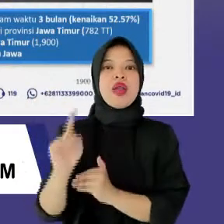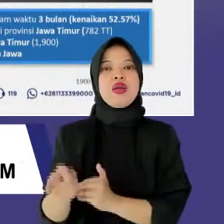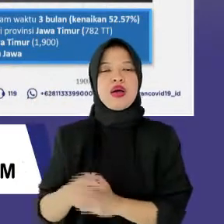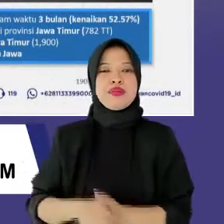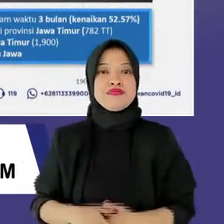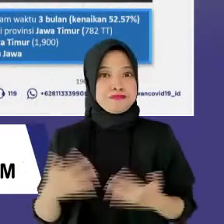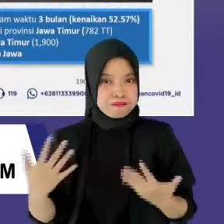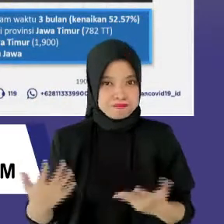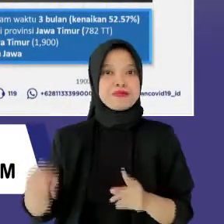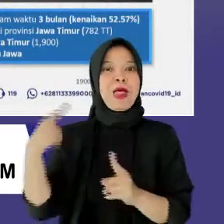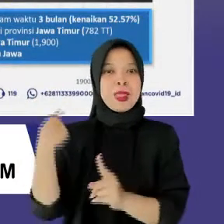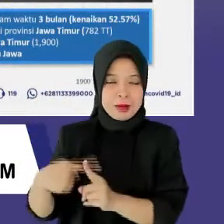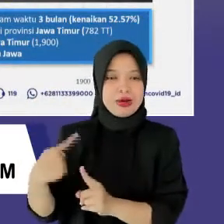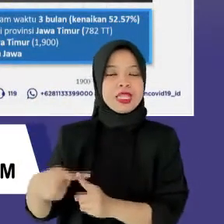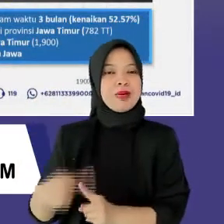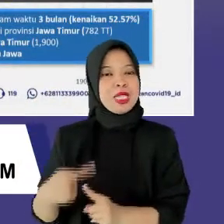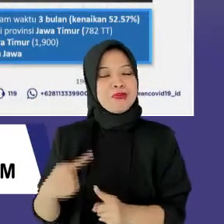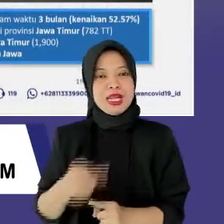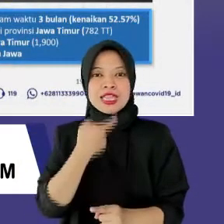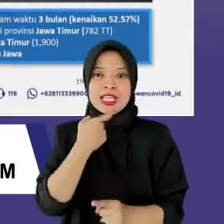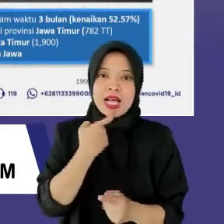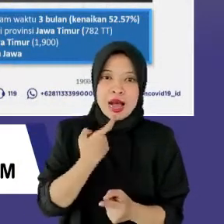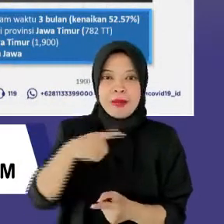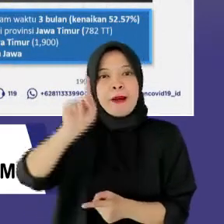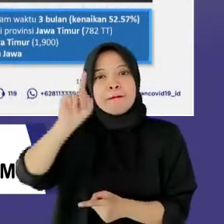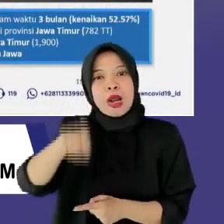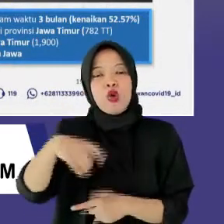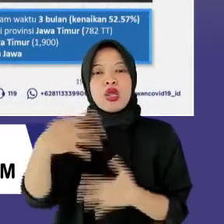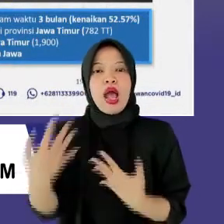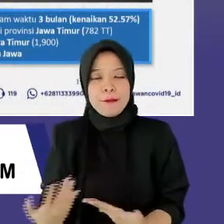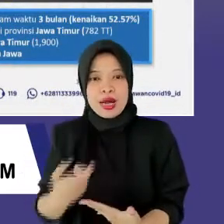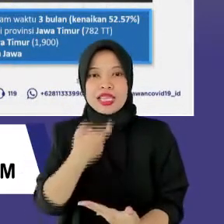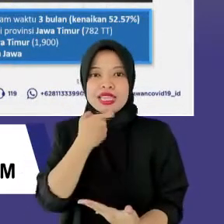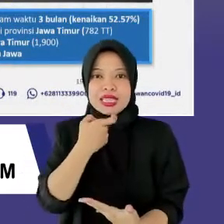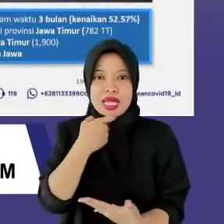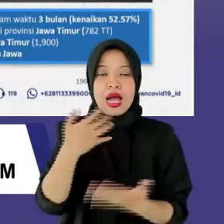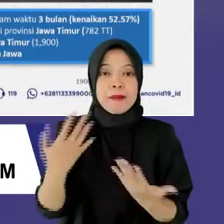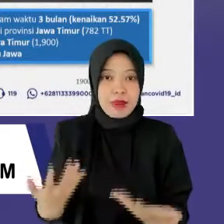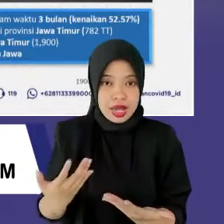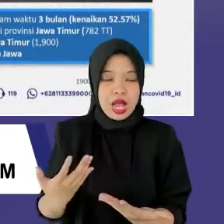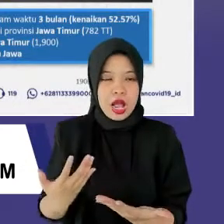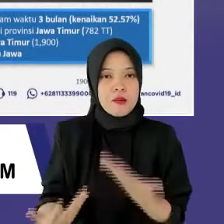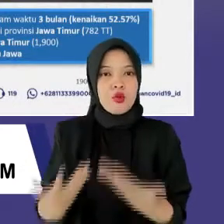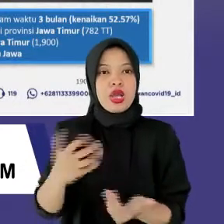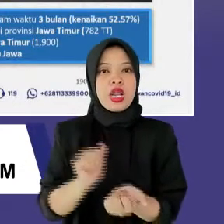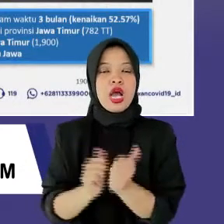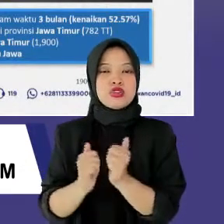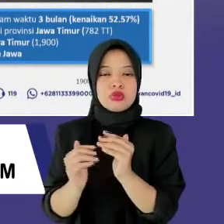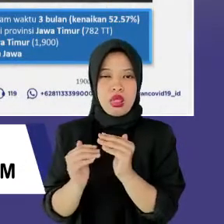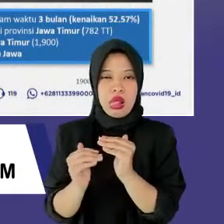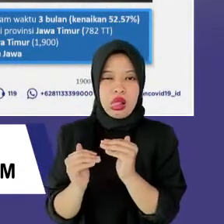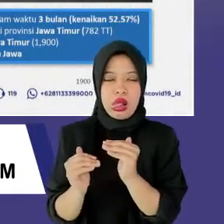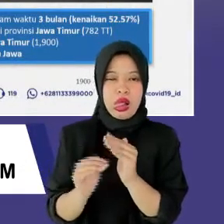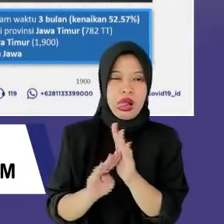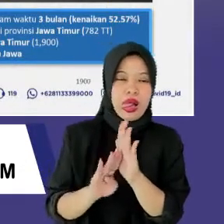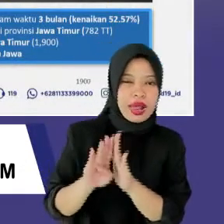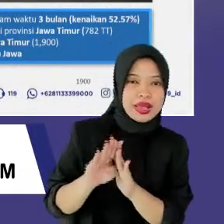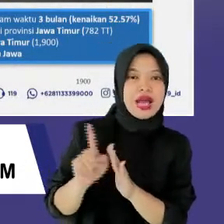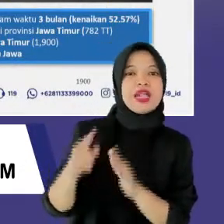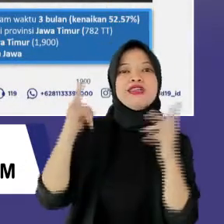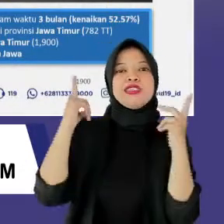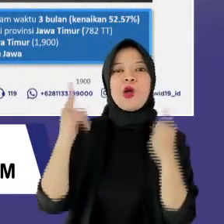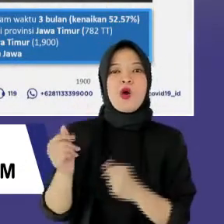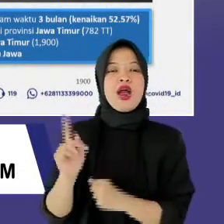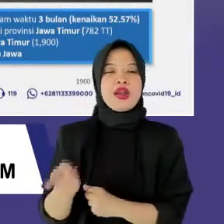lagi-lagi ini penambahan terkait dengan kebutuhan, terutama menanggapi adanya potensi kenaikan kasus yang terjadi di Pulau